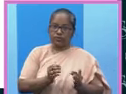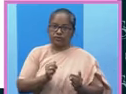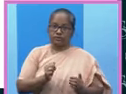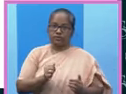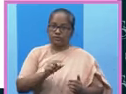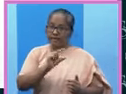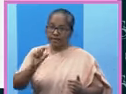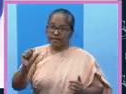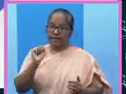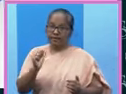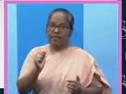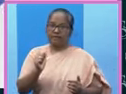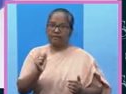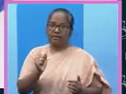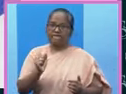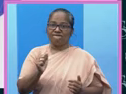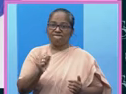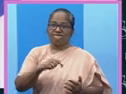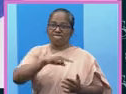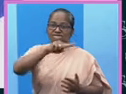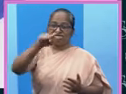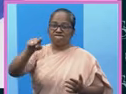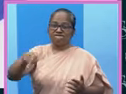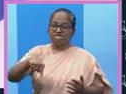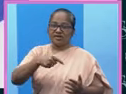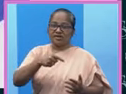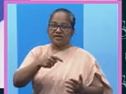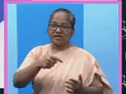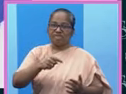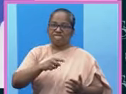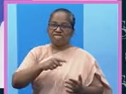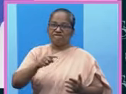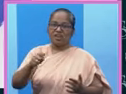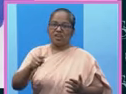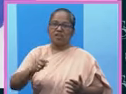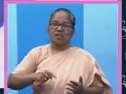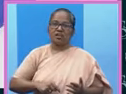இதற்கு என்ன பெயர் அப்படின்னா வட்ட வில்.